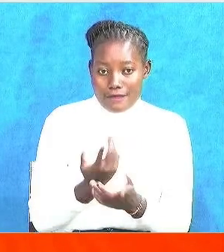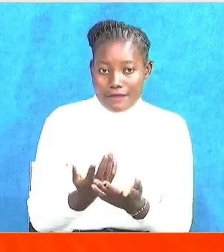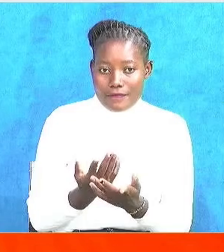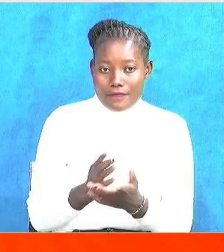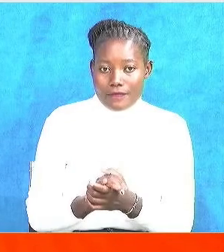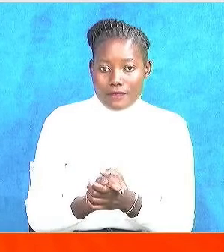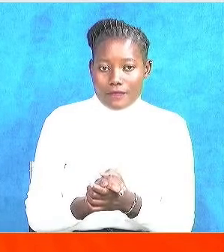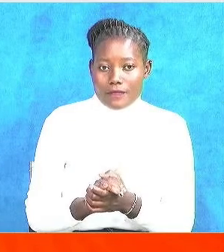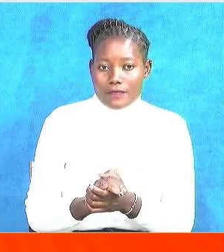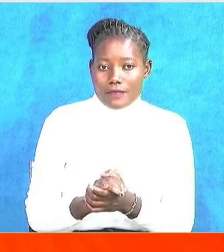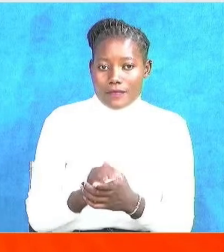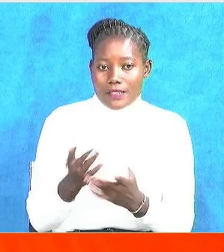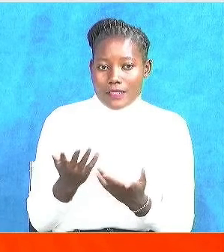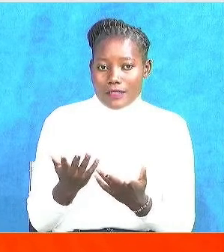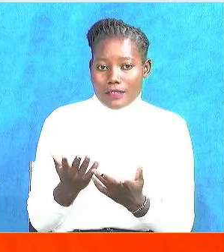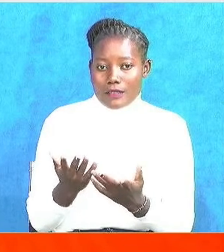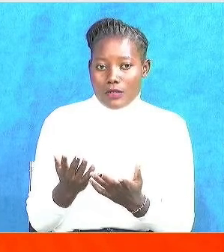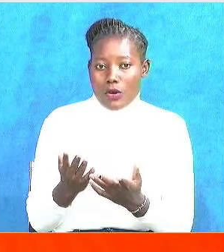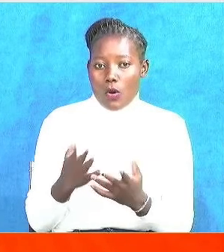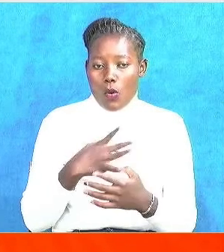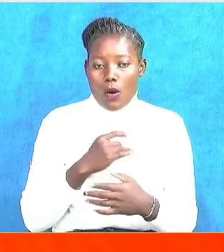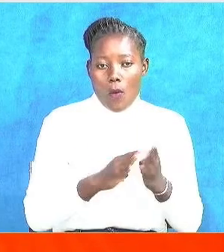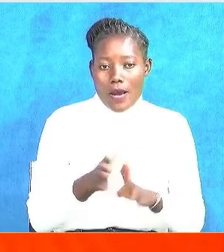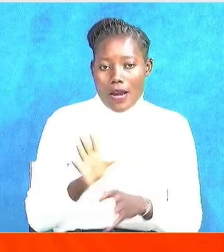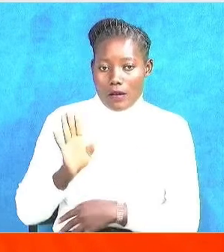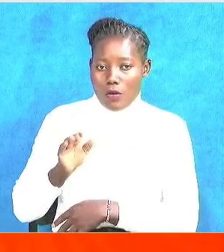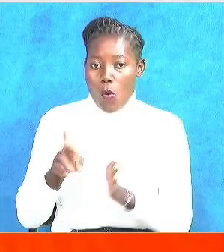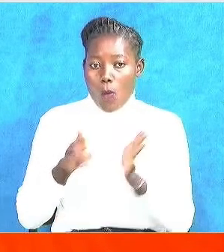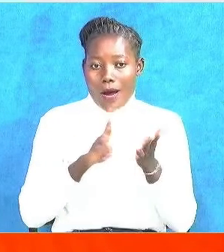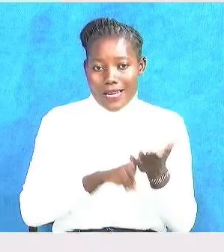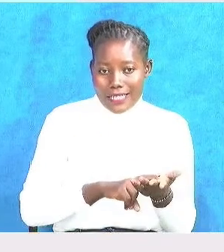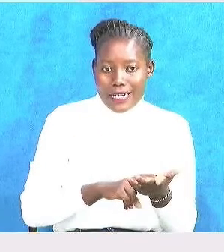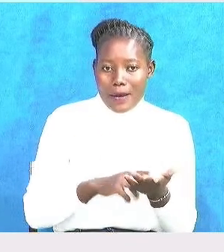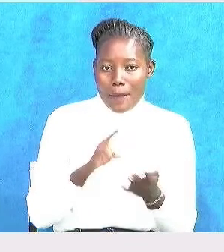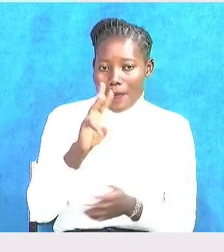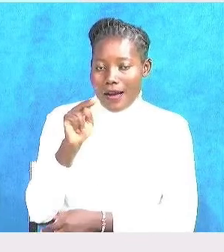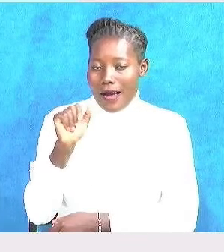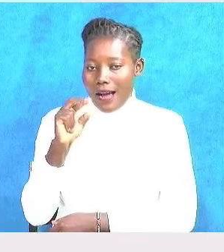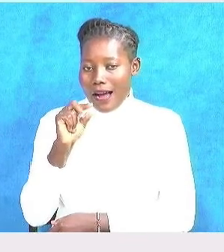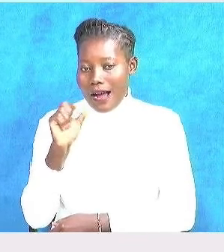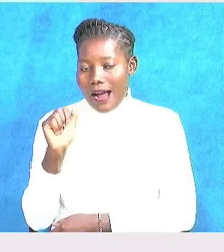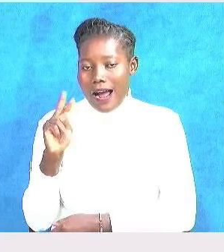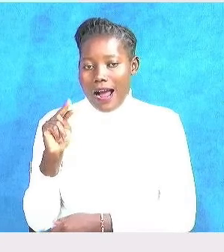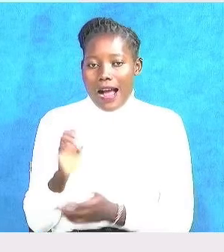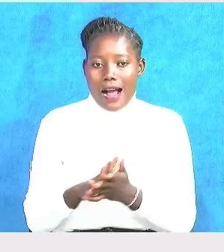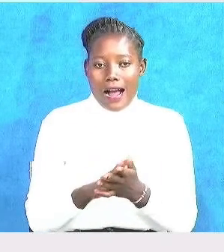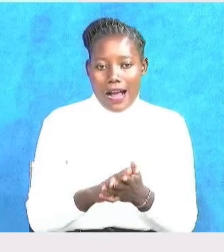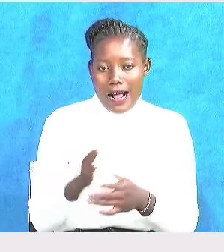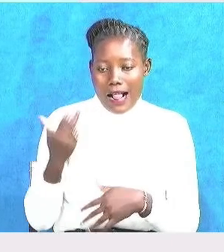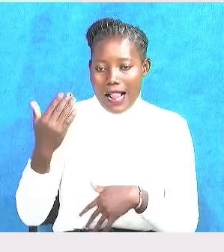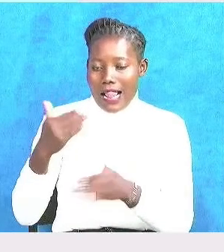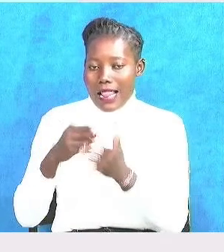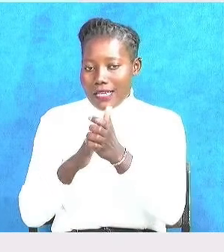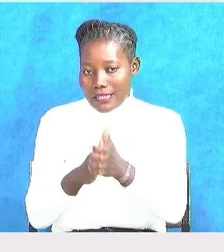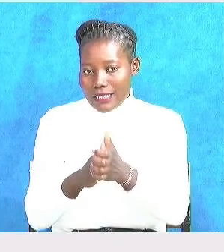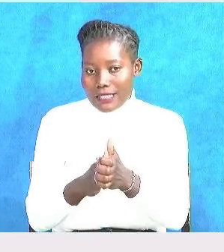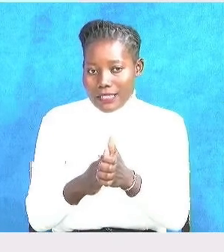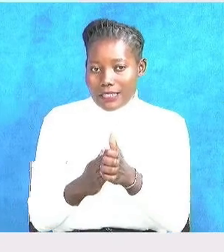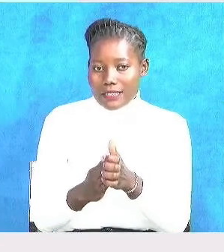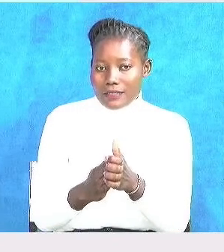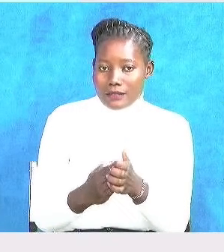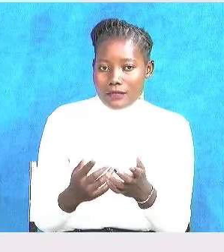Kinyang'anyiro cha mwakilishi wa wanawake, utafiti huu unaashiria kuwa Wangui Nganga anaongoza kwa asilimia 34, akiongozwa na